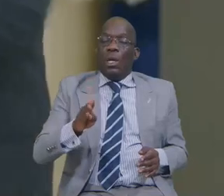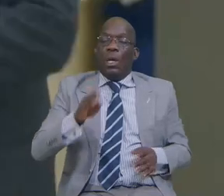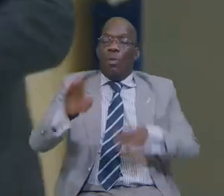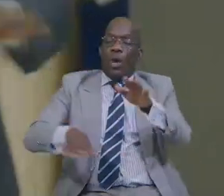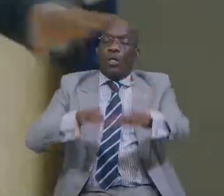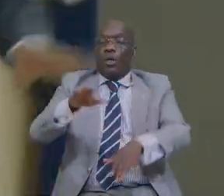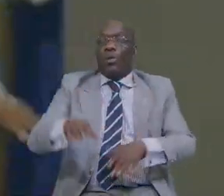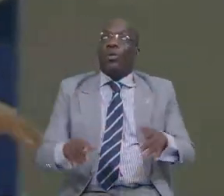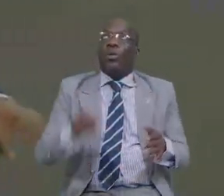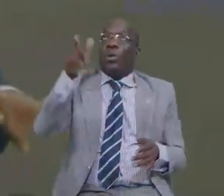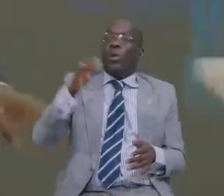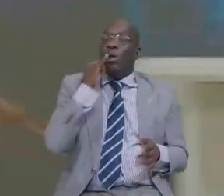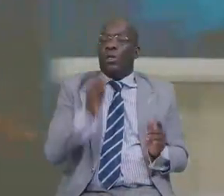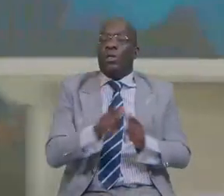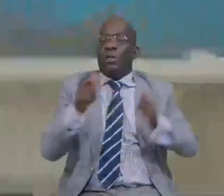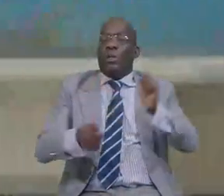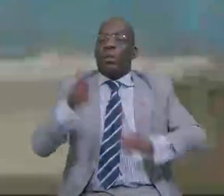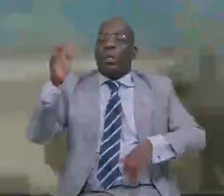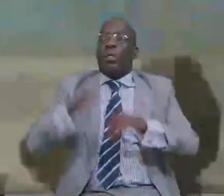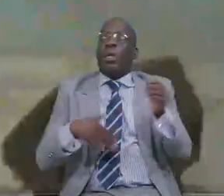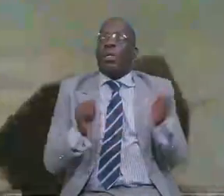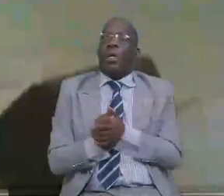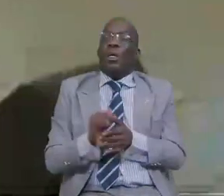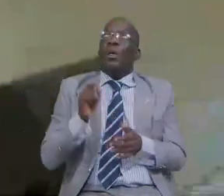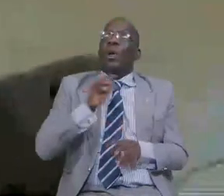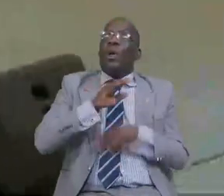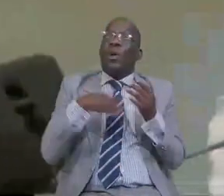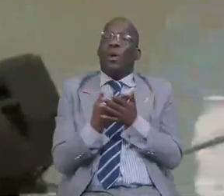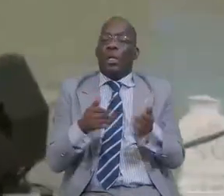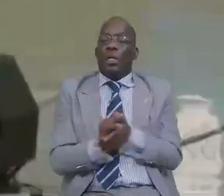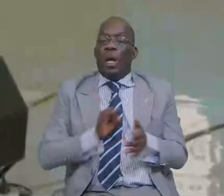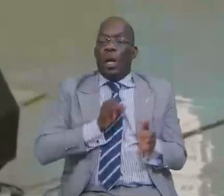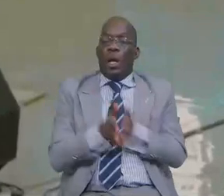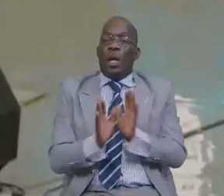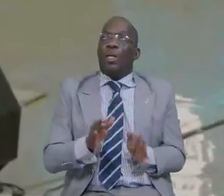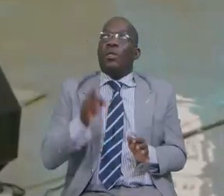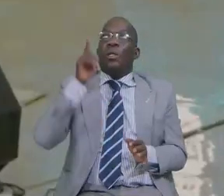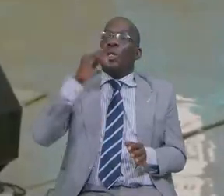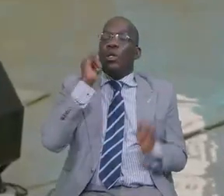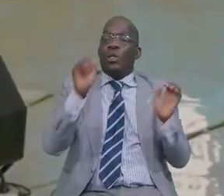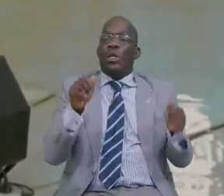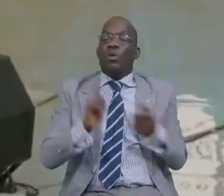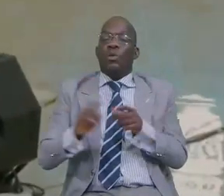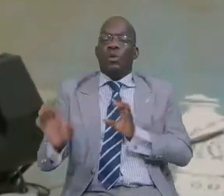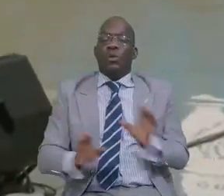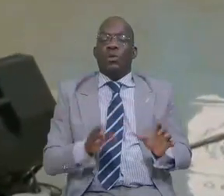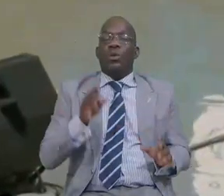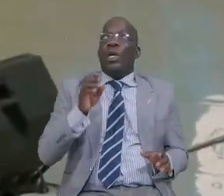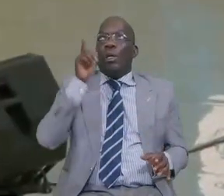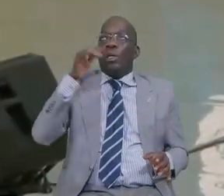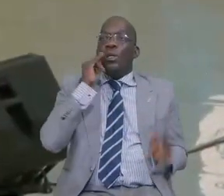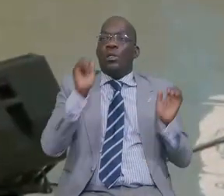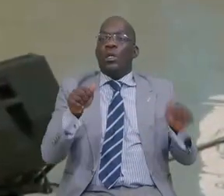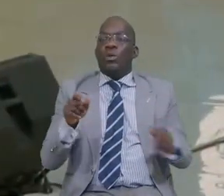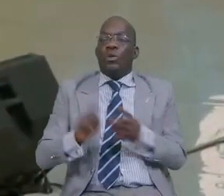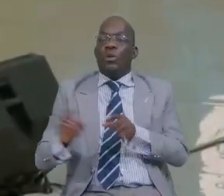le rayon. Il est plus grand que ça. Toutes les choses que je demande, il est capable de faire tout ça. Il est capable de faire abondamment